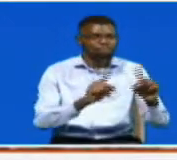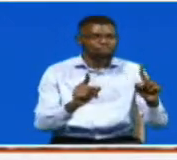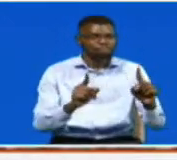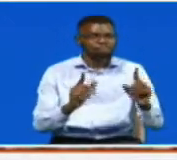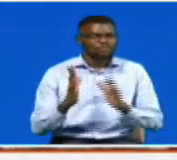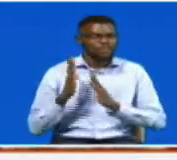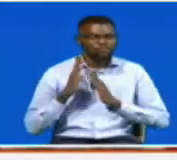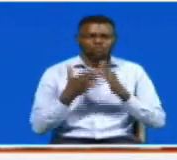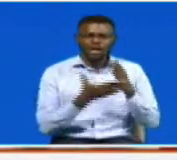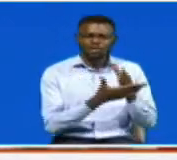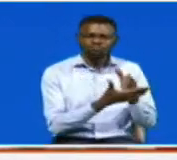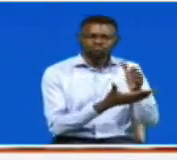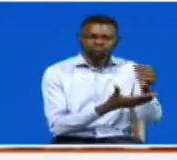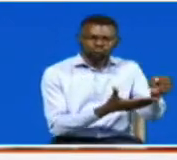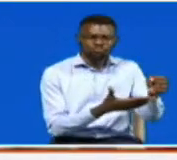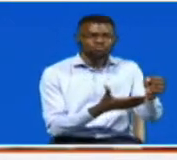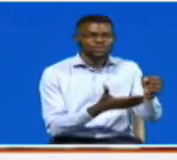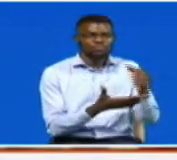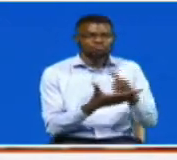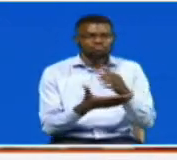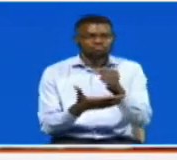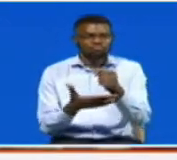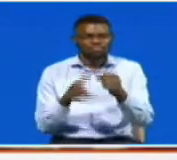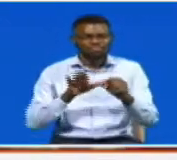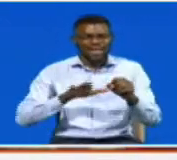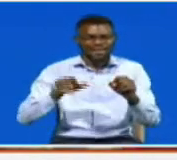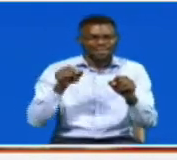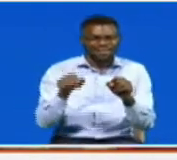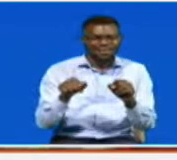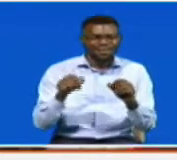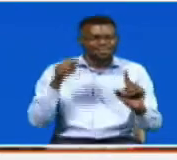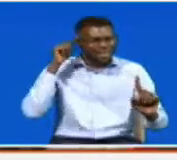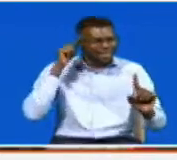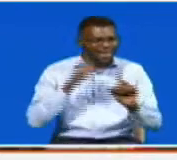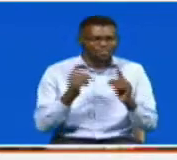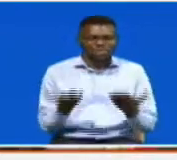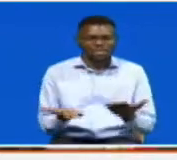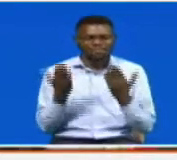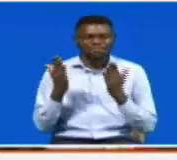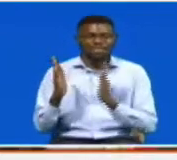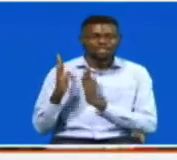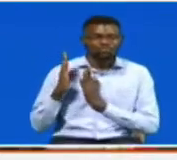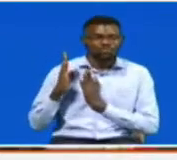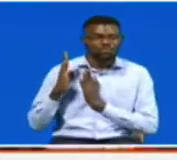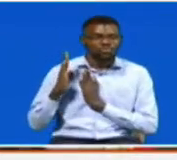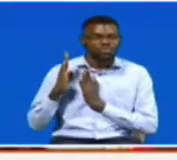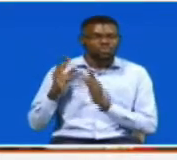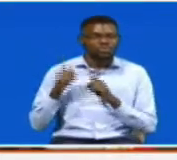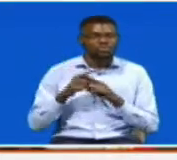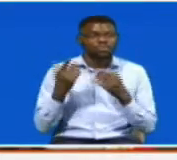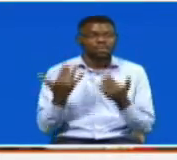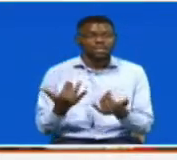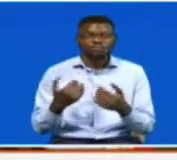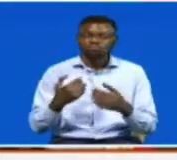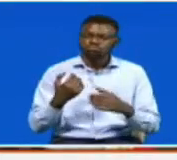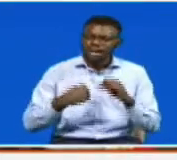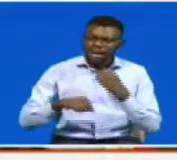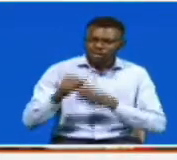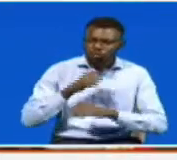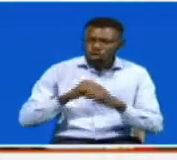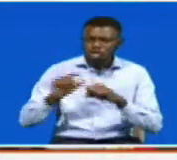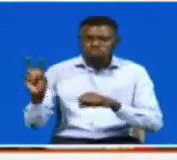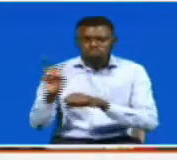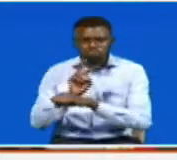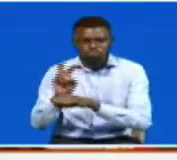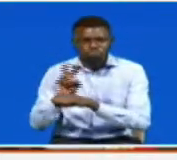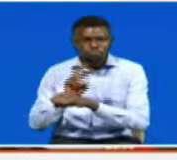vimetumwa katika eneo hilo kushika doria na kuimarisha usalama. Operation inaendelea kuwaondoa